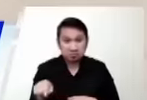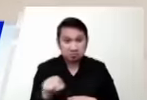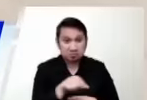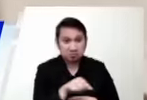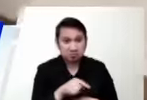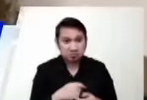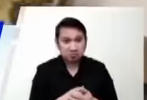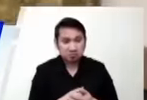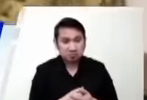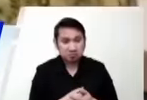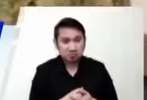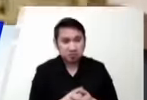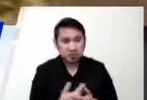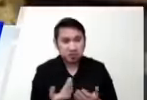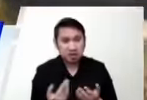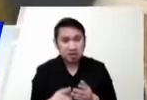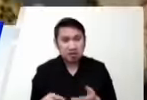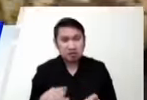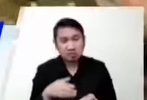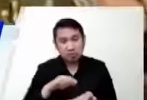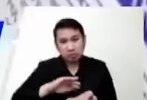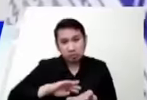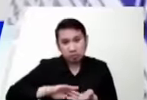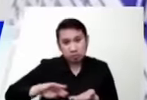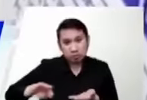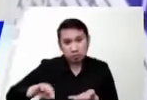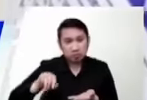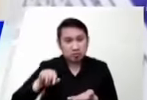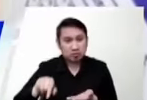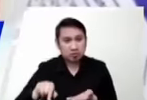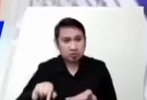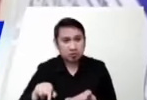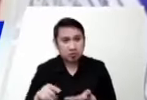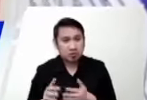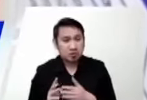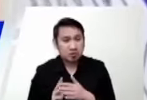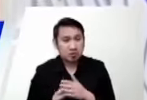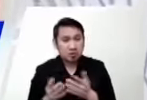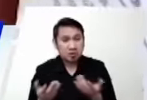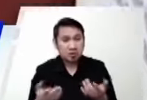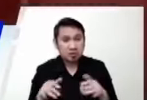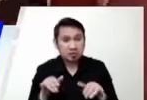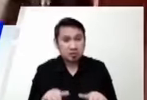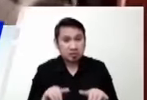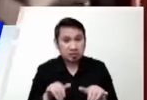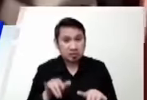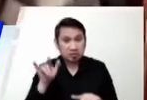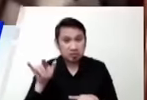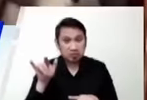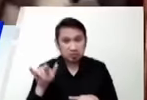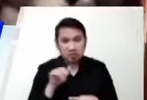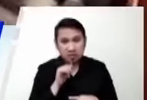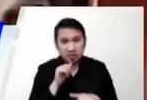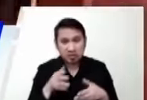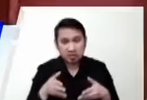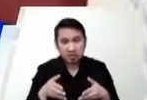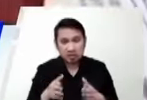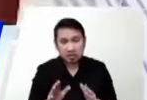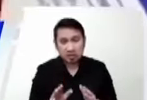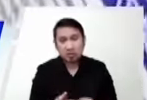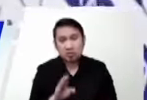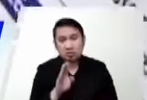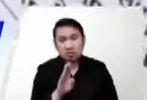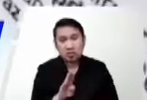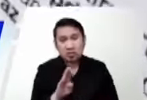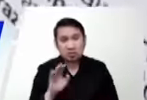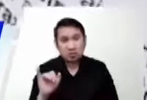excluded passenger na nananatili ngayon sa transit lounge area ng NAIA Terminal 1 matapos hindi pa hintulutan ng Bureau of Immigration na makapasok